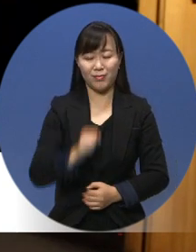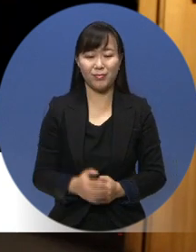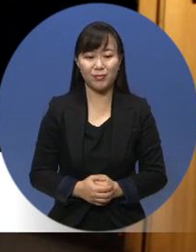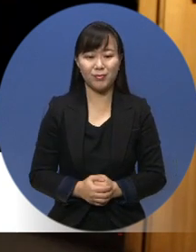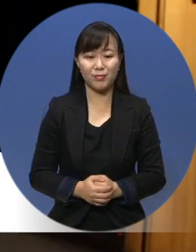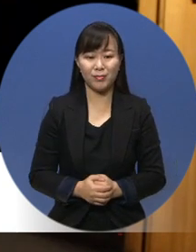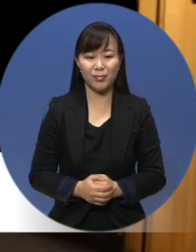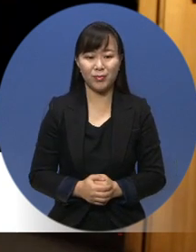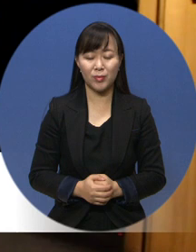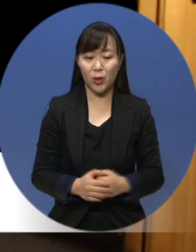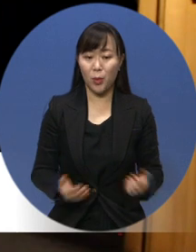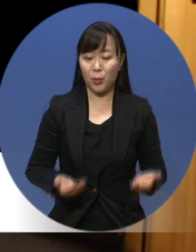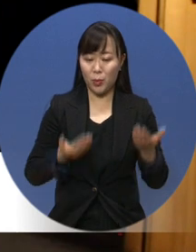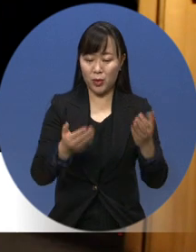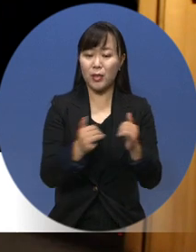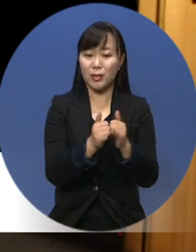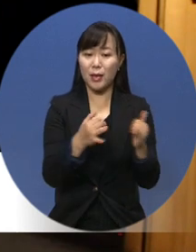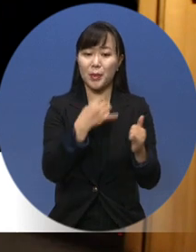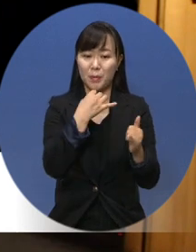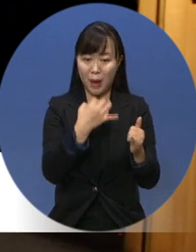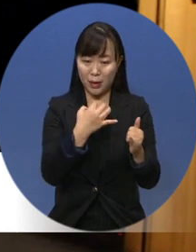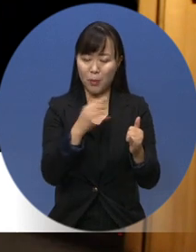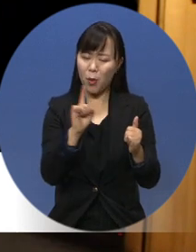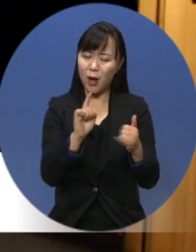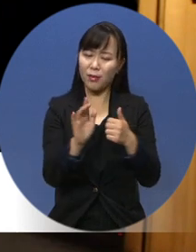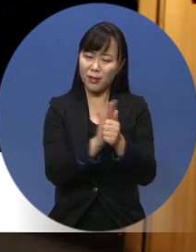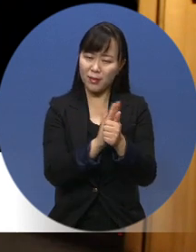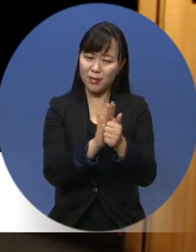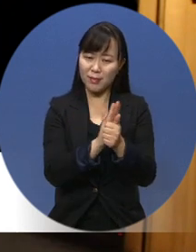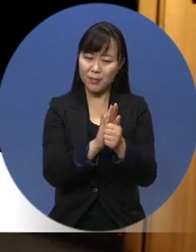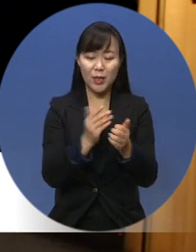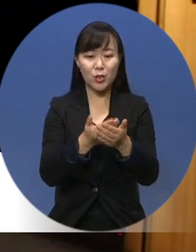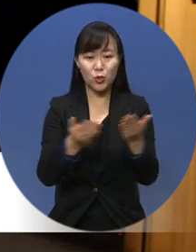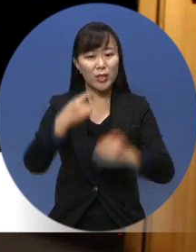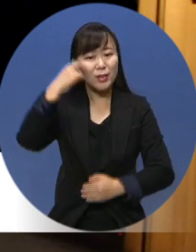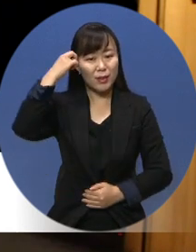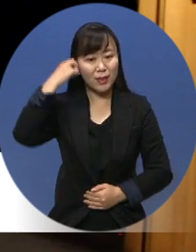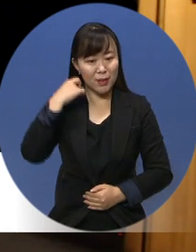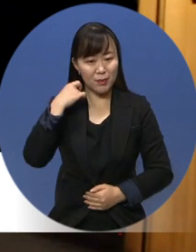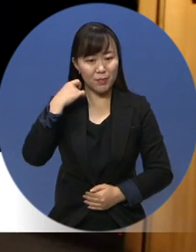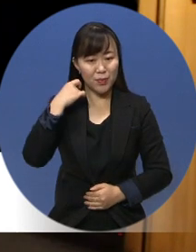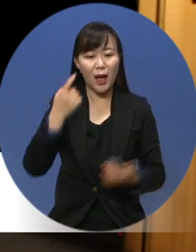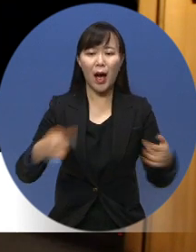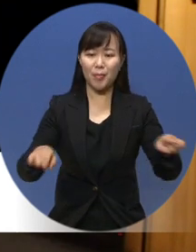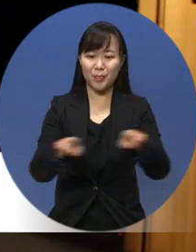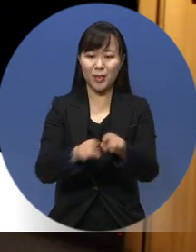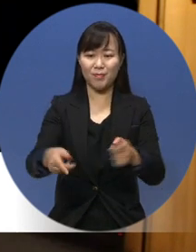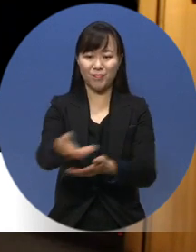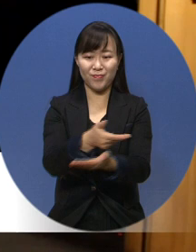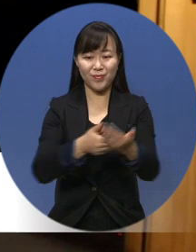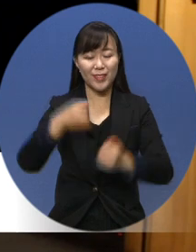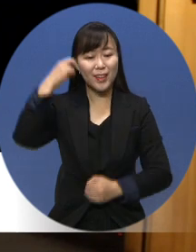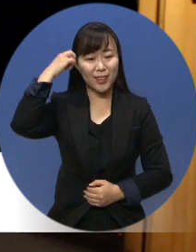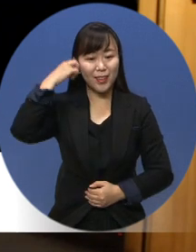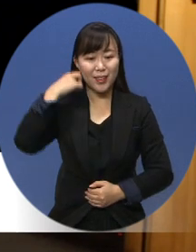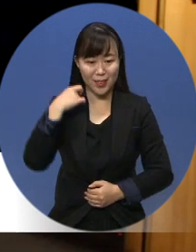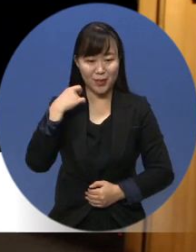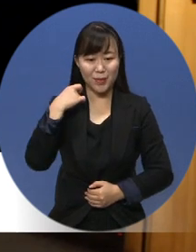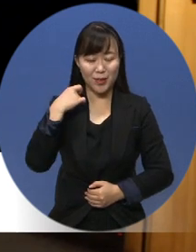같아요. 그러면서 봉사하는 사람들만의 그런 어떤 대접을 해주는 느낌, 함께 어우러지는 느낌